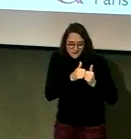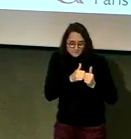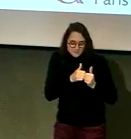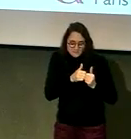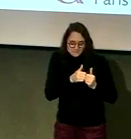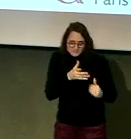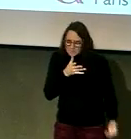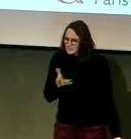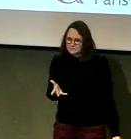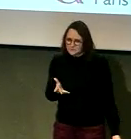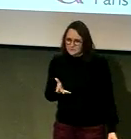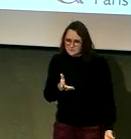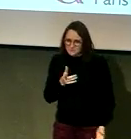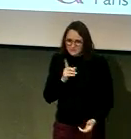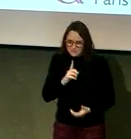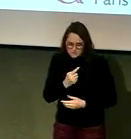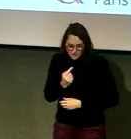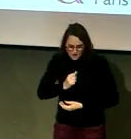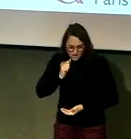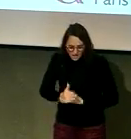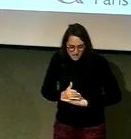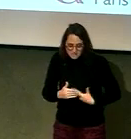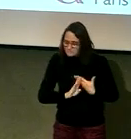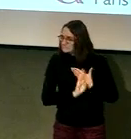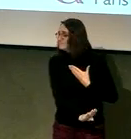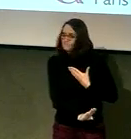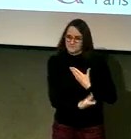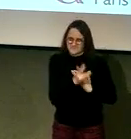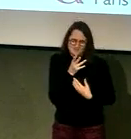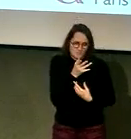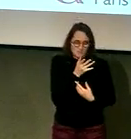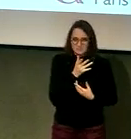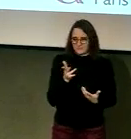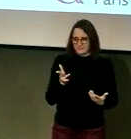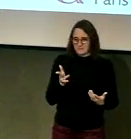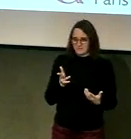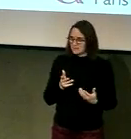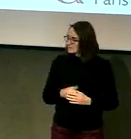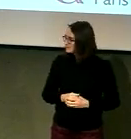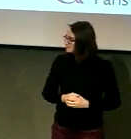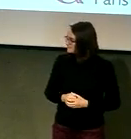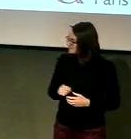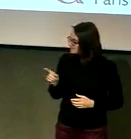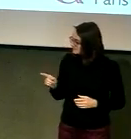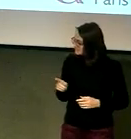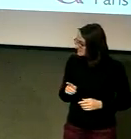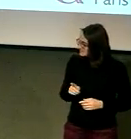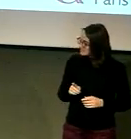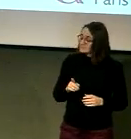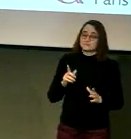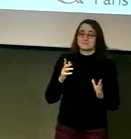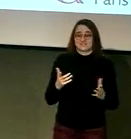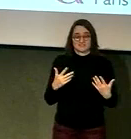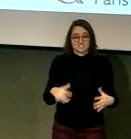c'est quasi infaisable, quoi. C'est lui demander un exploit, littéralement. On est déjà très en retard dans